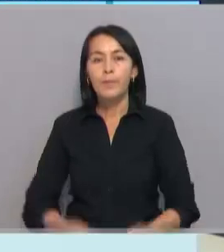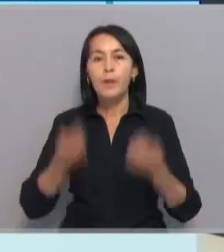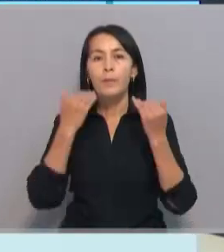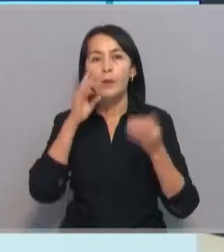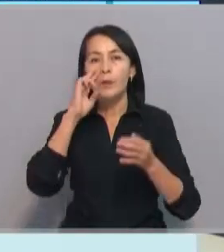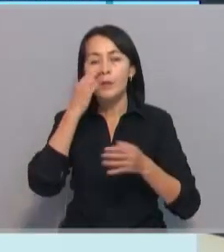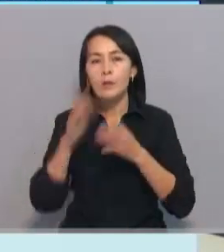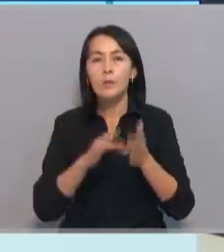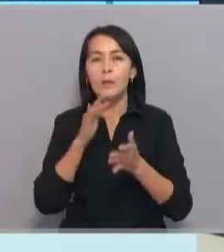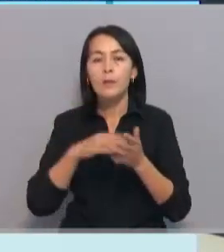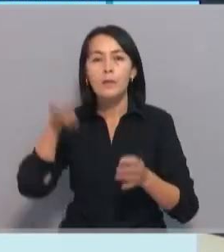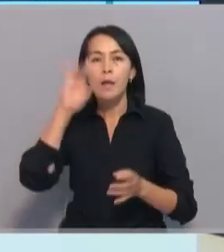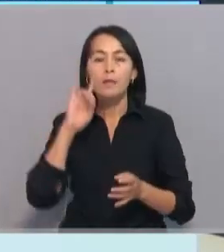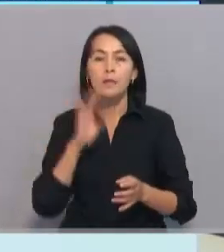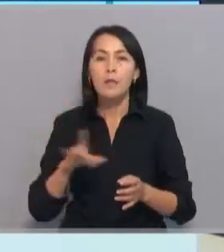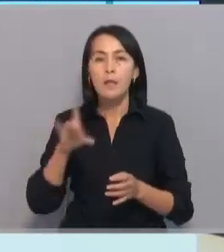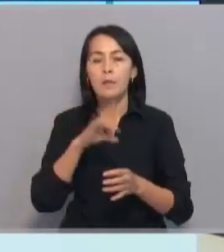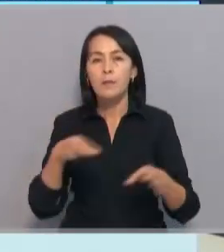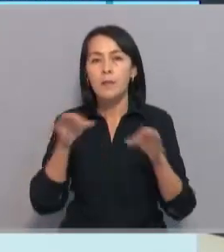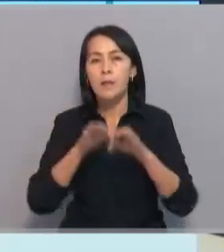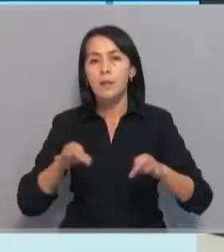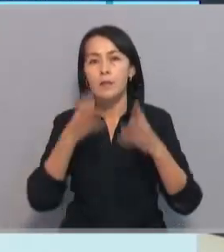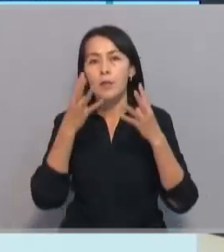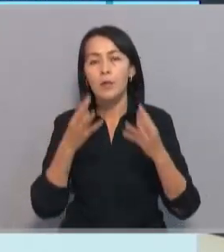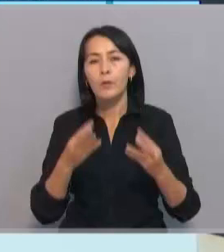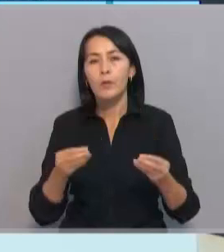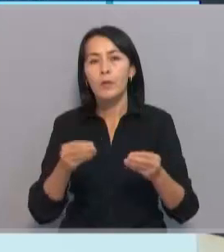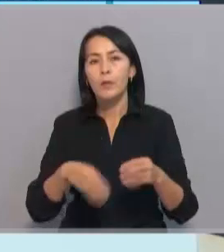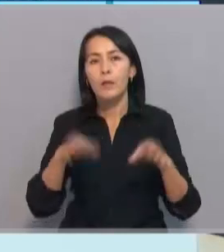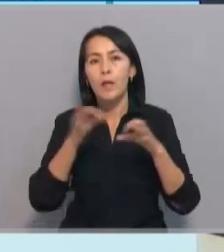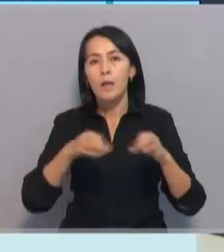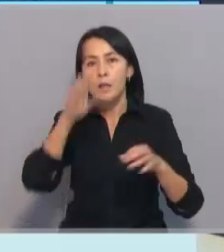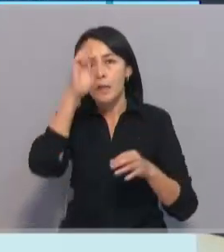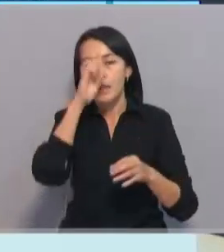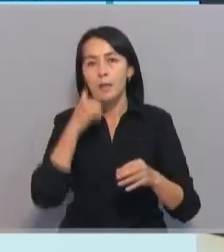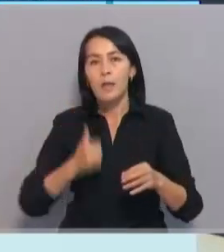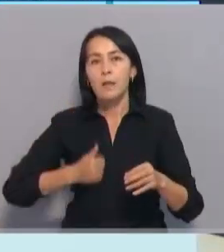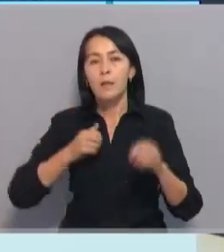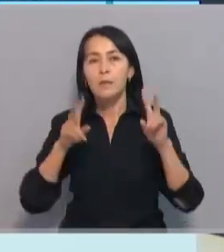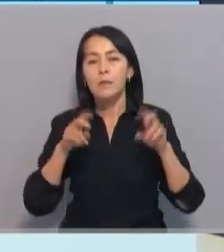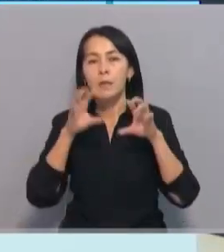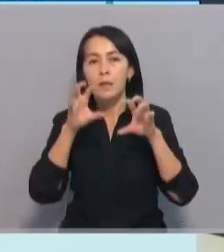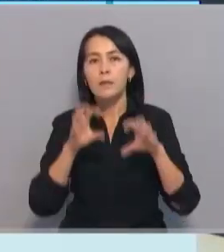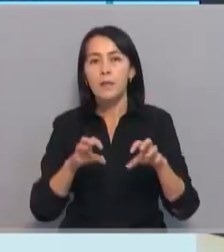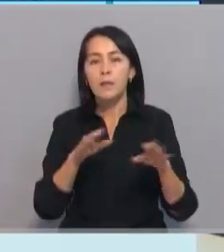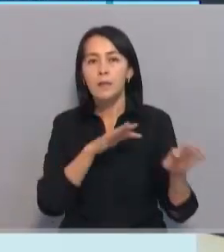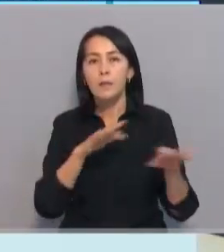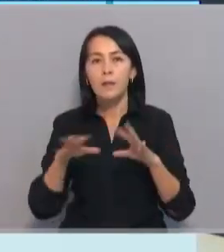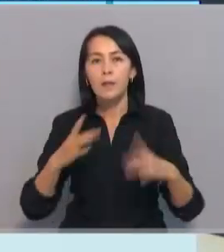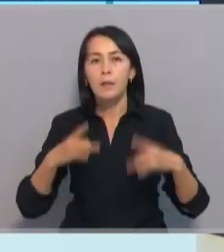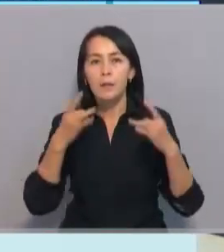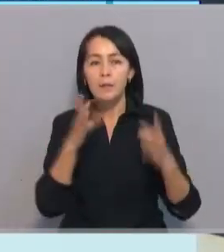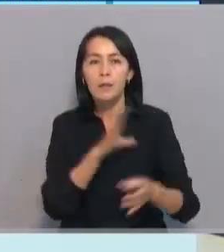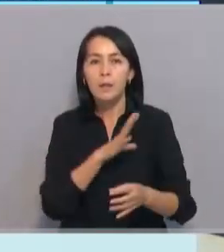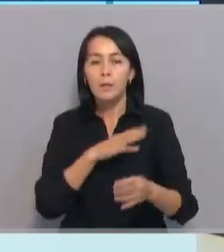Бүгін Шымкент қаласында Қазақстан Республикасының Конституция күніне арналған Азат елдің арнамысы ата заң атты мерекелік шара